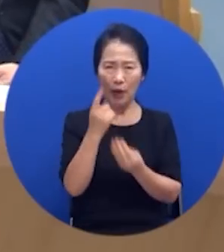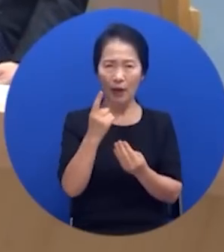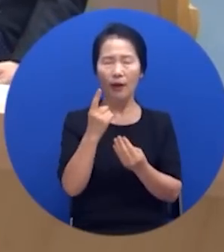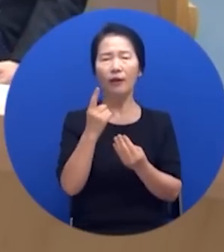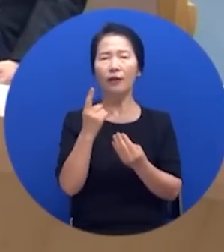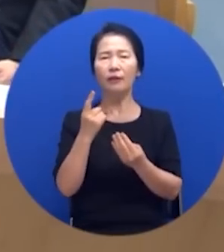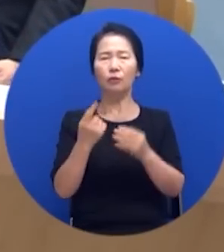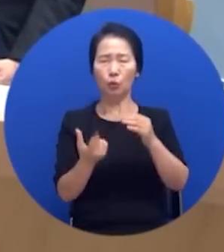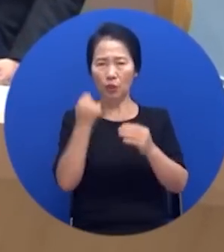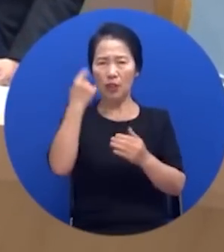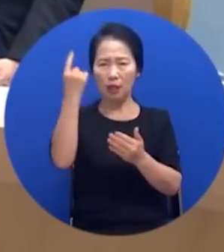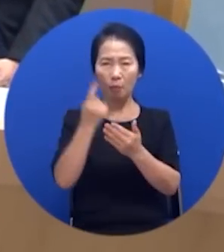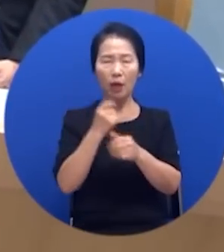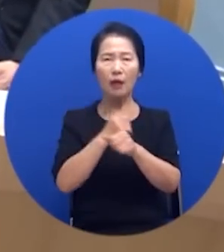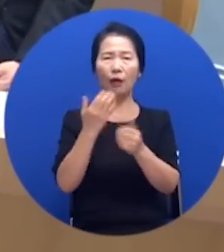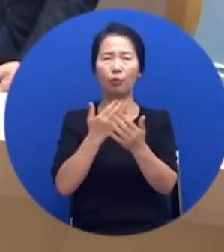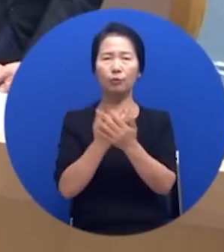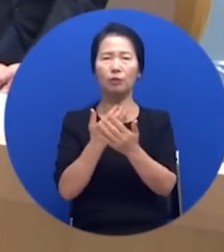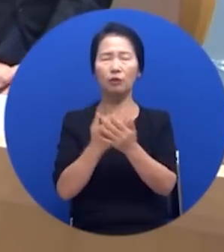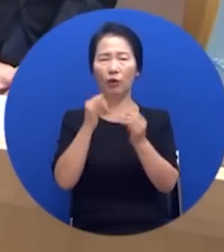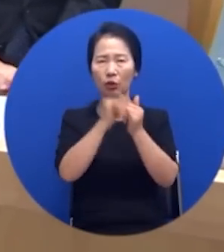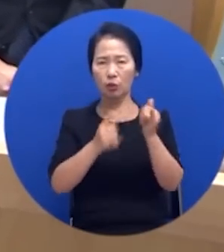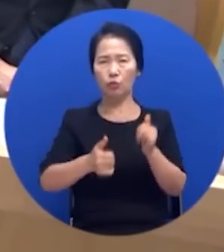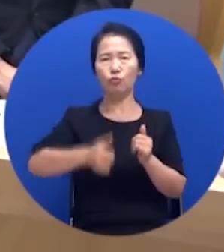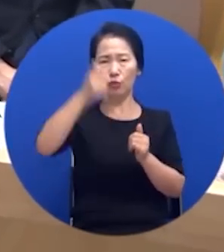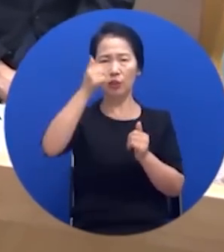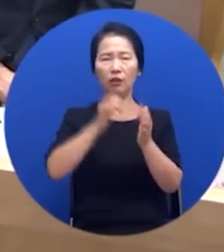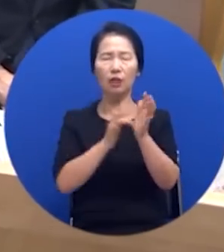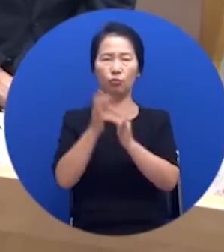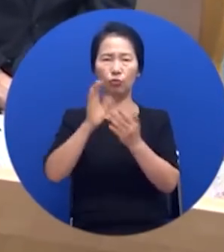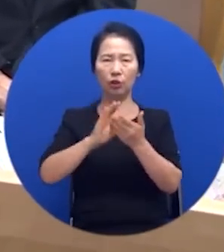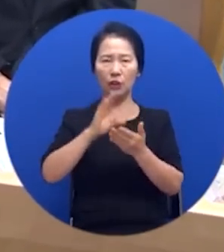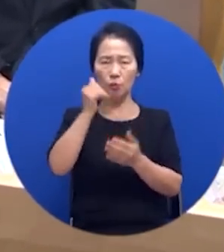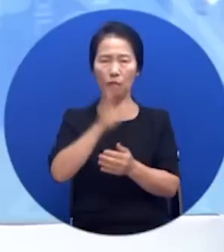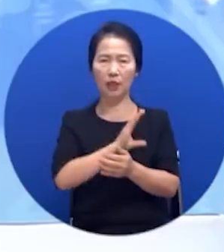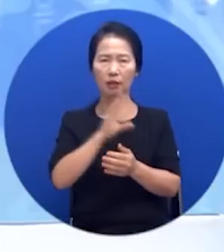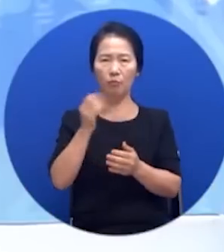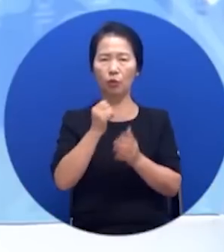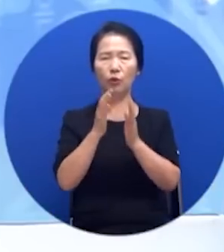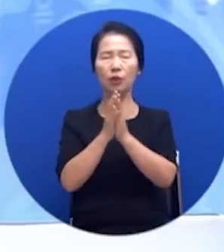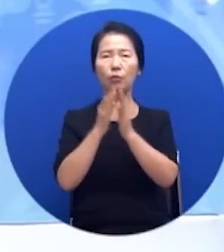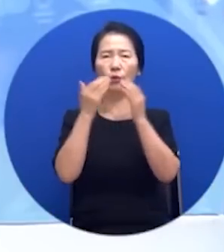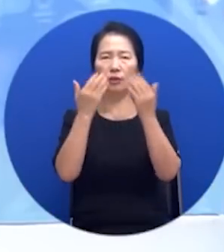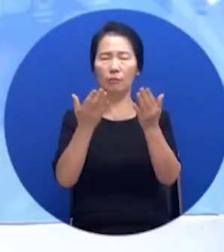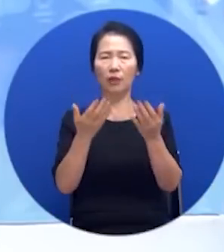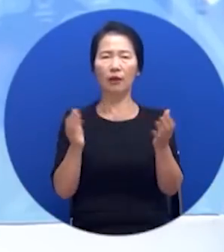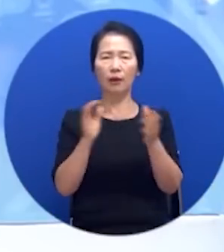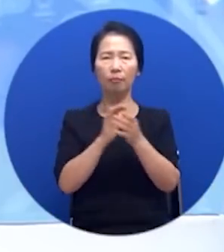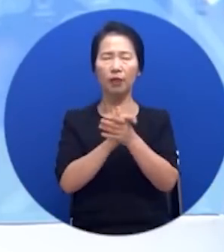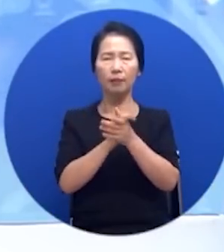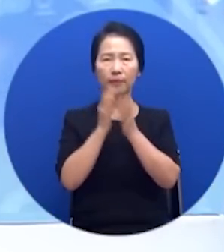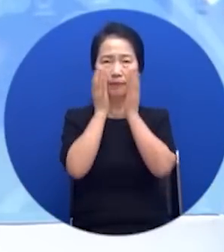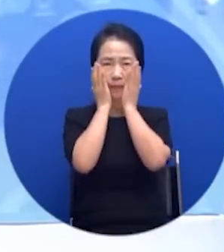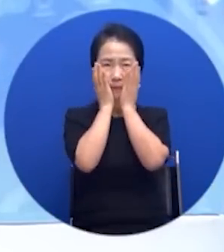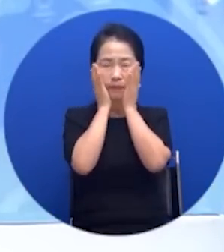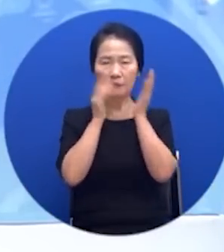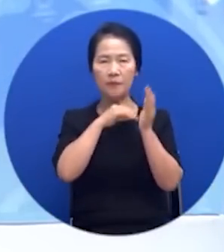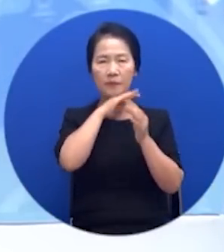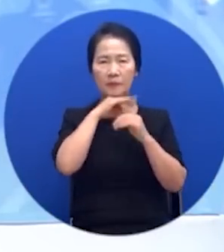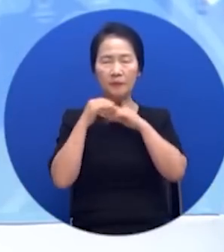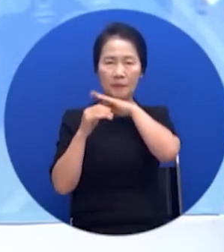하여 주옵소서. 역사의 주관자 예수 그리스도의 이름으로 기도드립니다. 아멘.